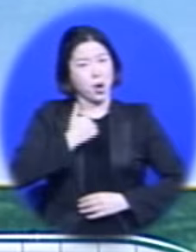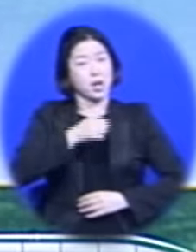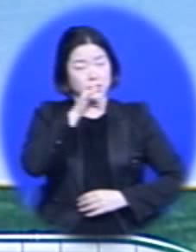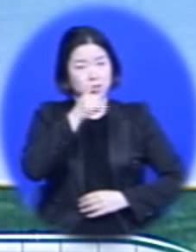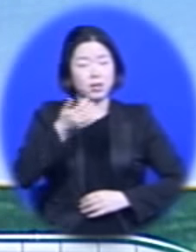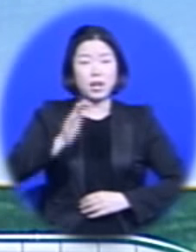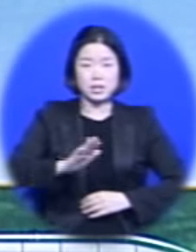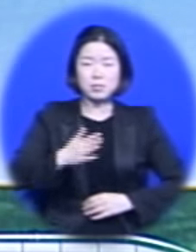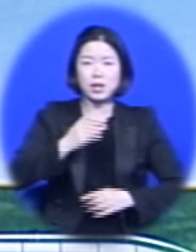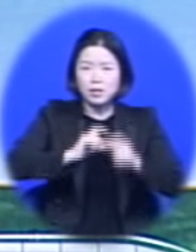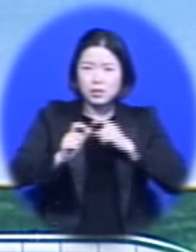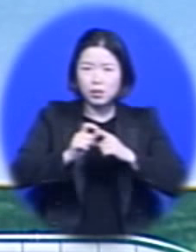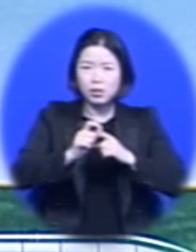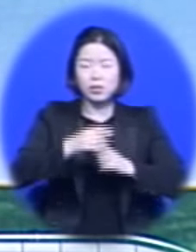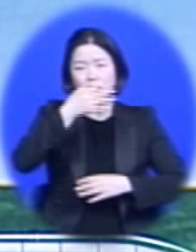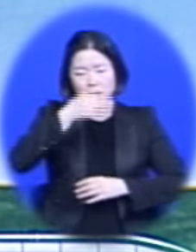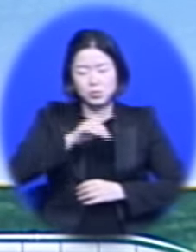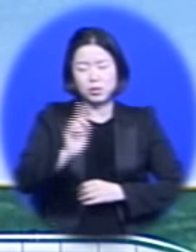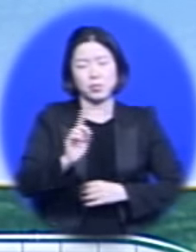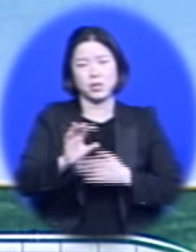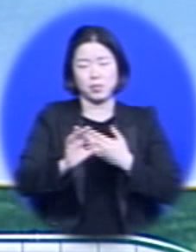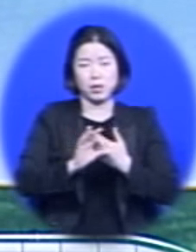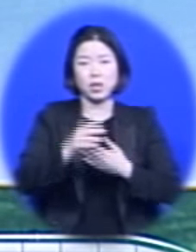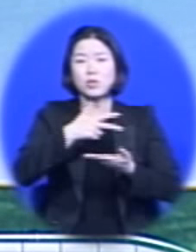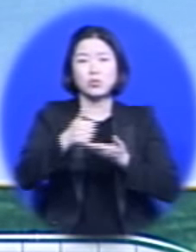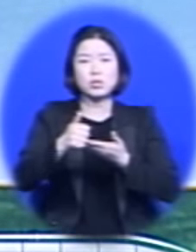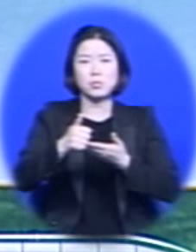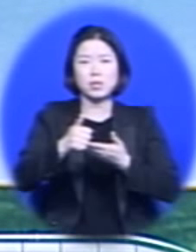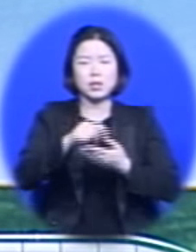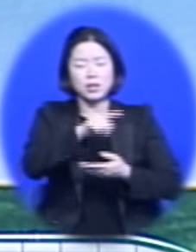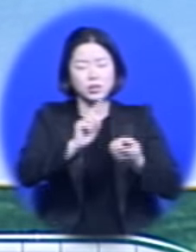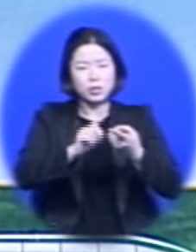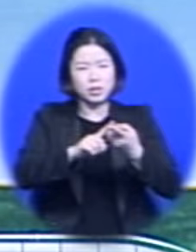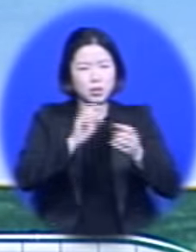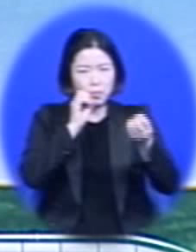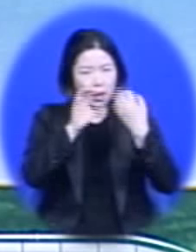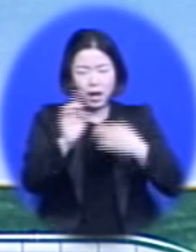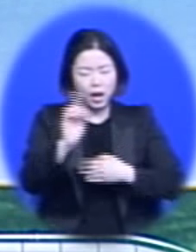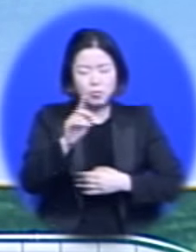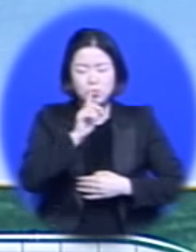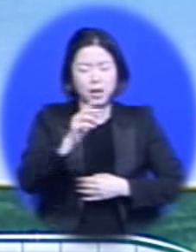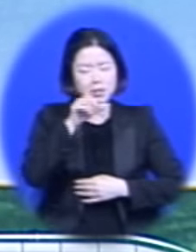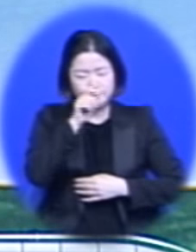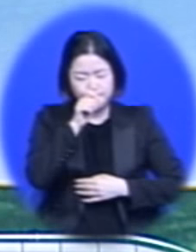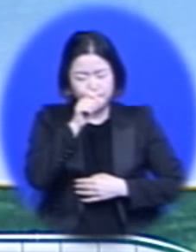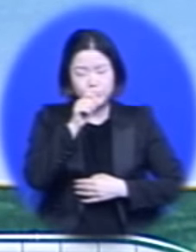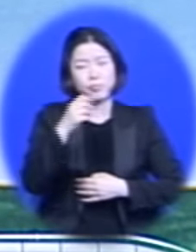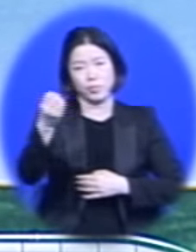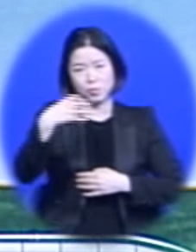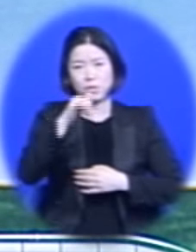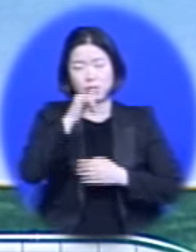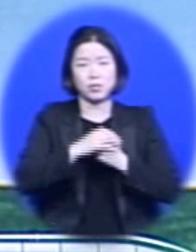그러나 더 힘든 것은 주님이 아무 말을 하지 말라는 겁니다. 그 일에 대해서 아무 말을 하지 말라는 거예요.